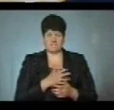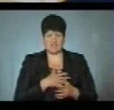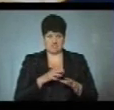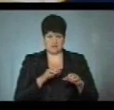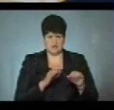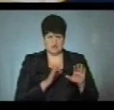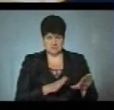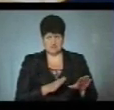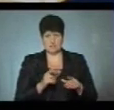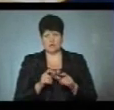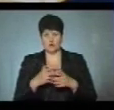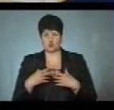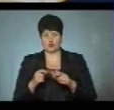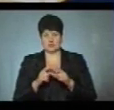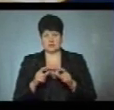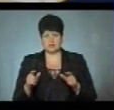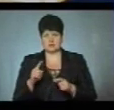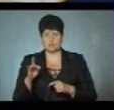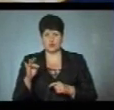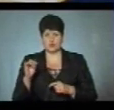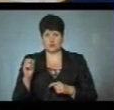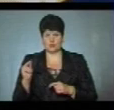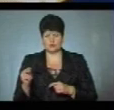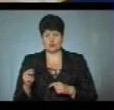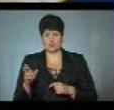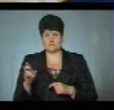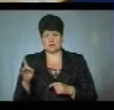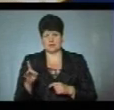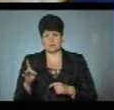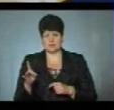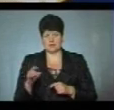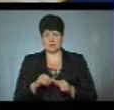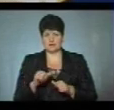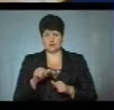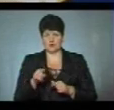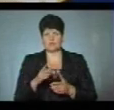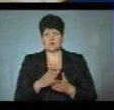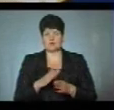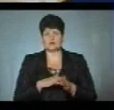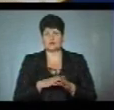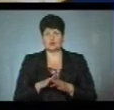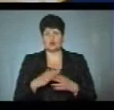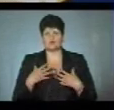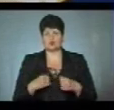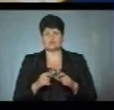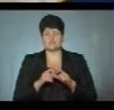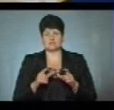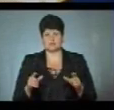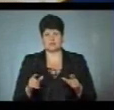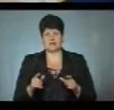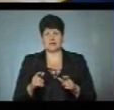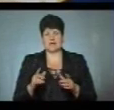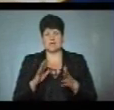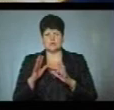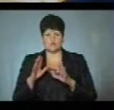І оздоровчий заклад «Збруч», СМТ «Скала Подільська» Борщівського району. Крім того, є наповненість в оздоровчих закладах «Лісова пісня» місто